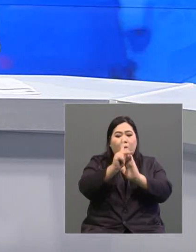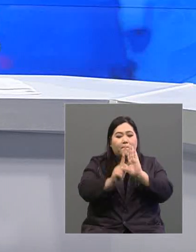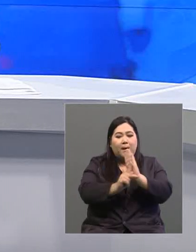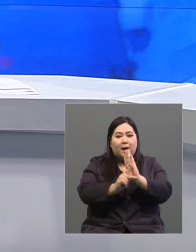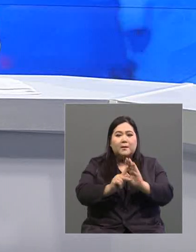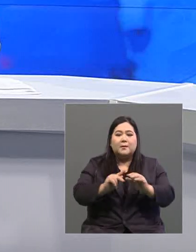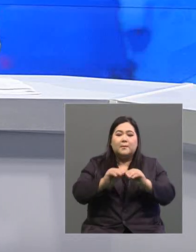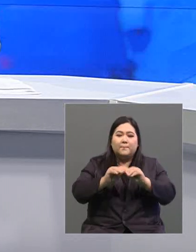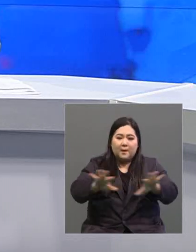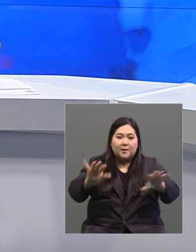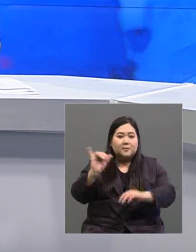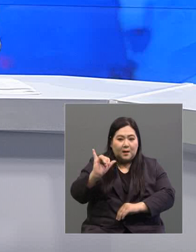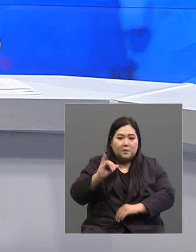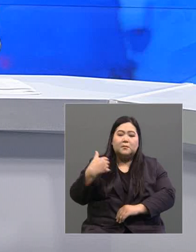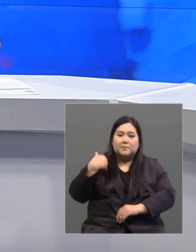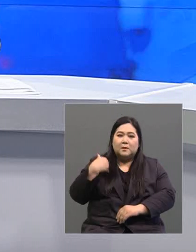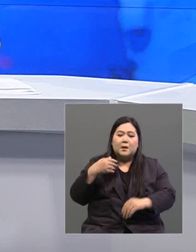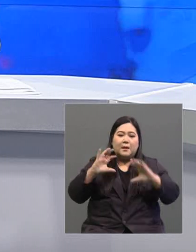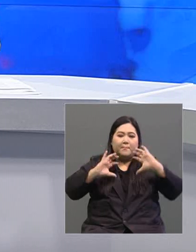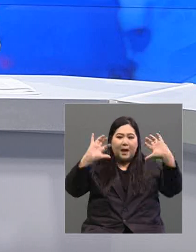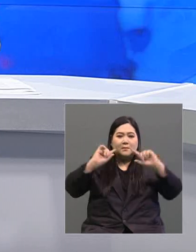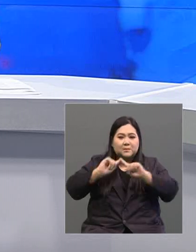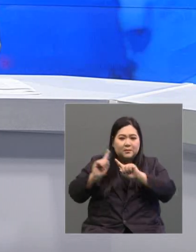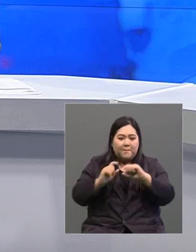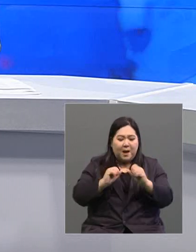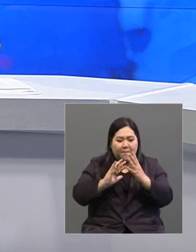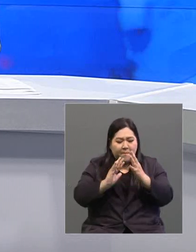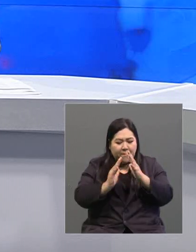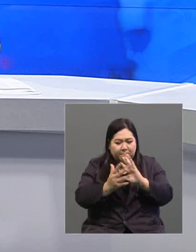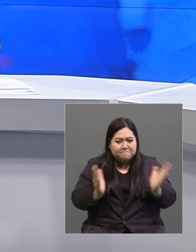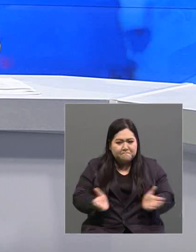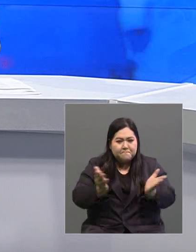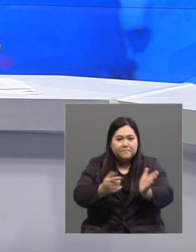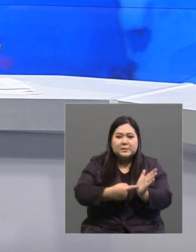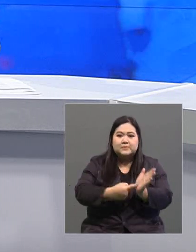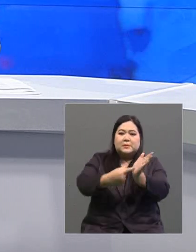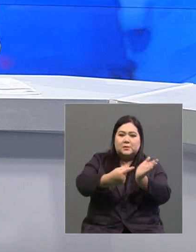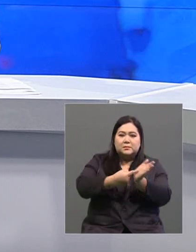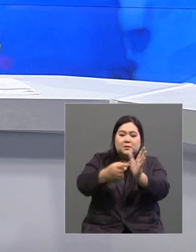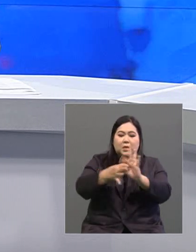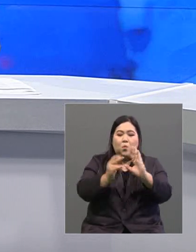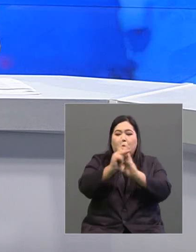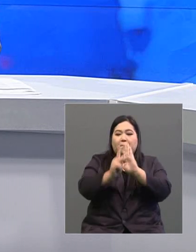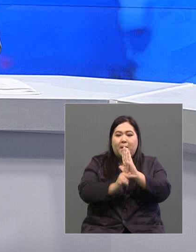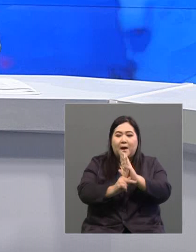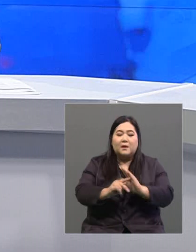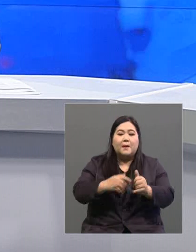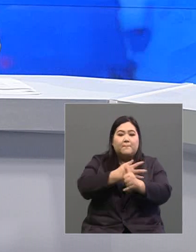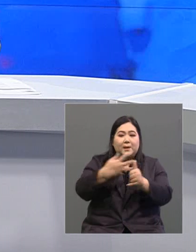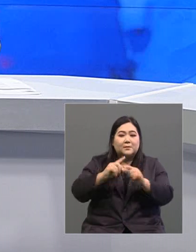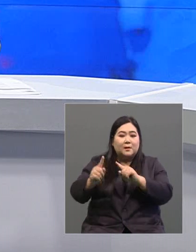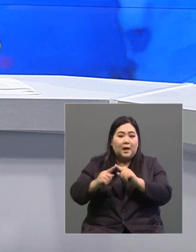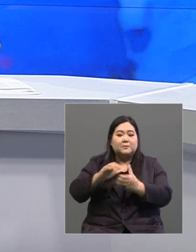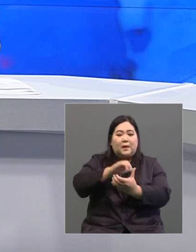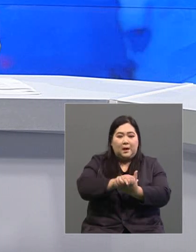ใช้แล้วก็ที่ผ่านมาหลายรัฐบาลหลายยุคหลายสมัยก็พยายามที่จะมีการผลักดันเกี่ยวกับเรื่องของกฎหมายสมรสเท่าเทียมนั่นเองเนื่องจาก